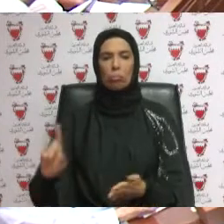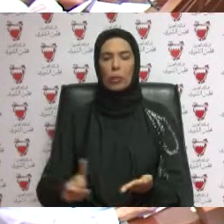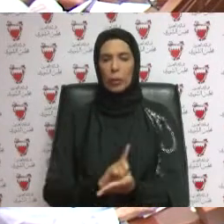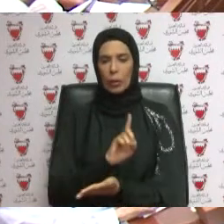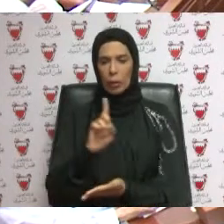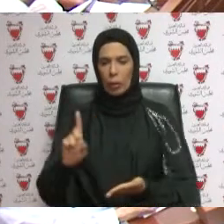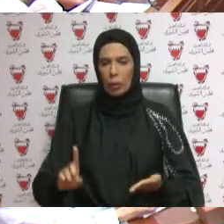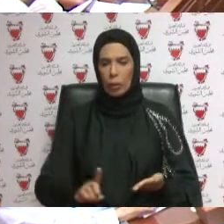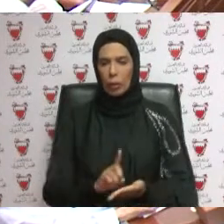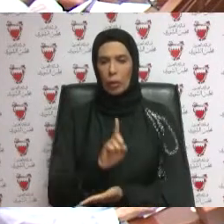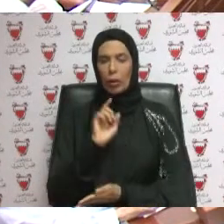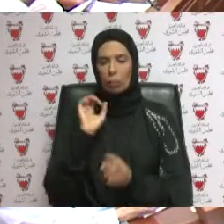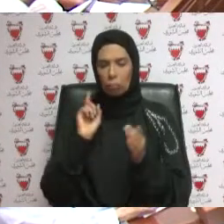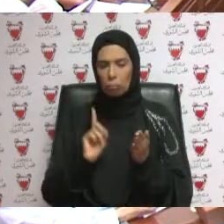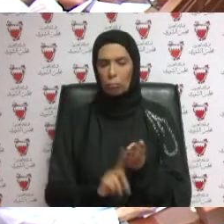لضمان